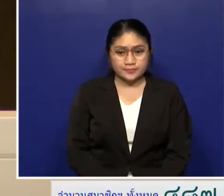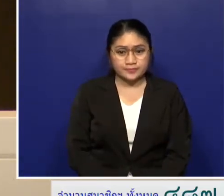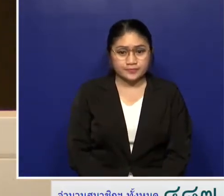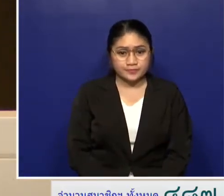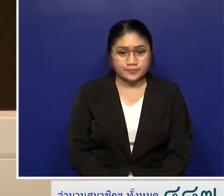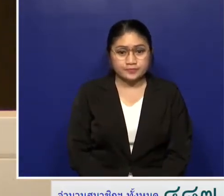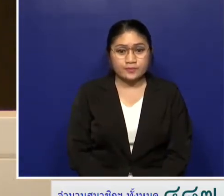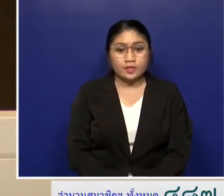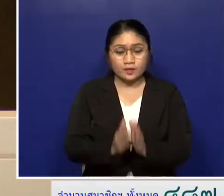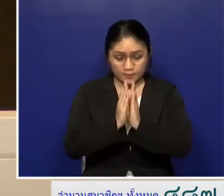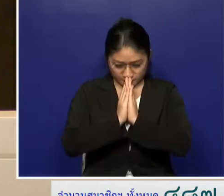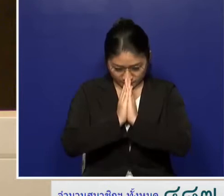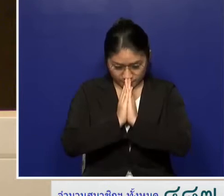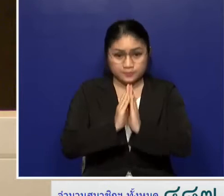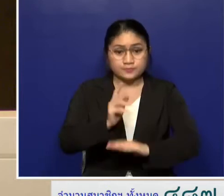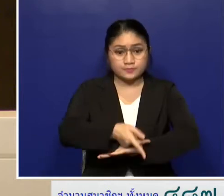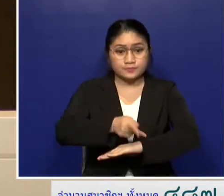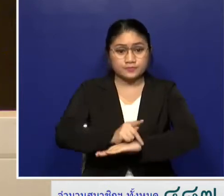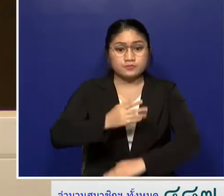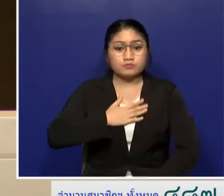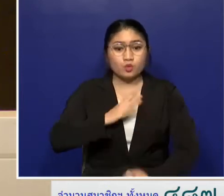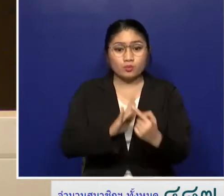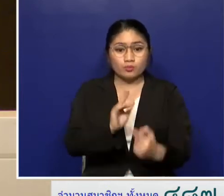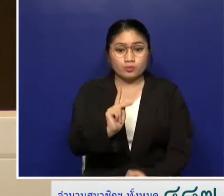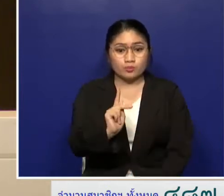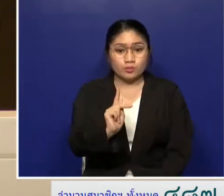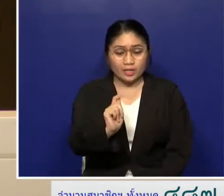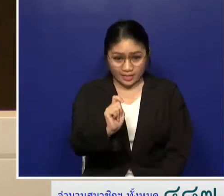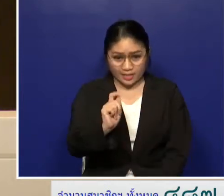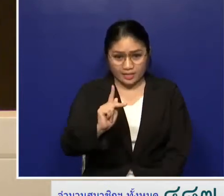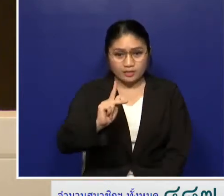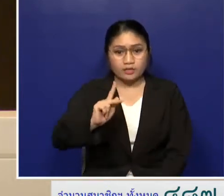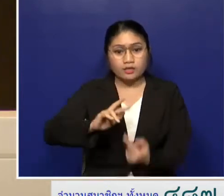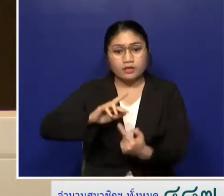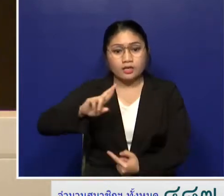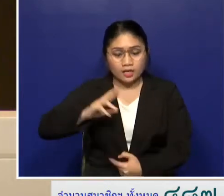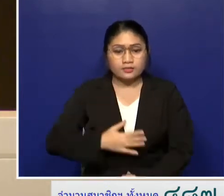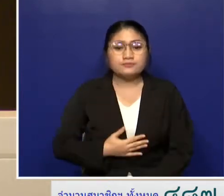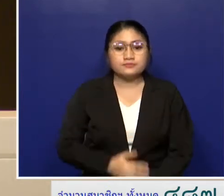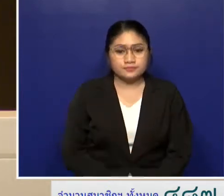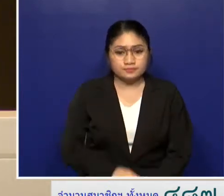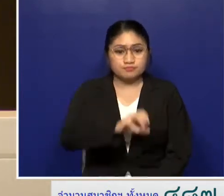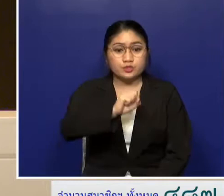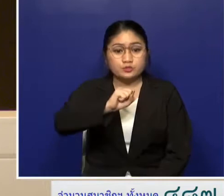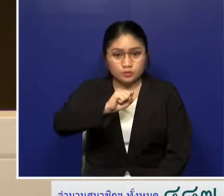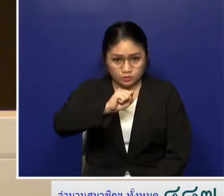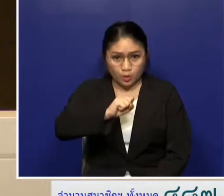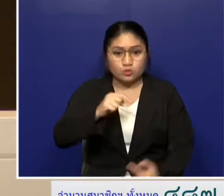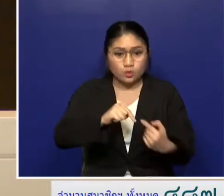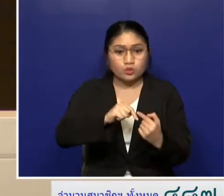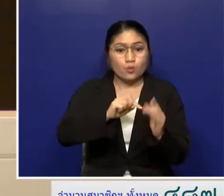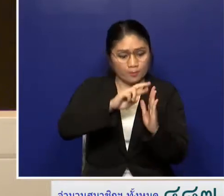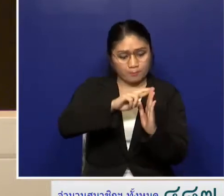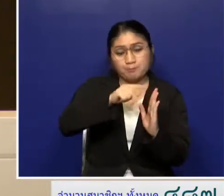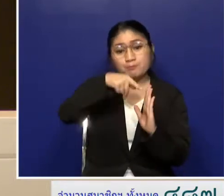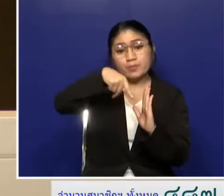เรีนทานประทานสภาาที่ขอรลบ.ผมในเอการสอทรงธรมสมาชิสภาาผู้แทนราสดรจัหดแพร่พักภูมใจไยวันน